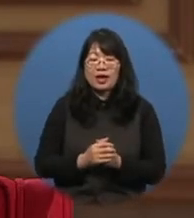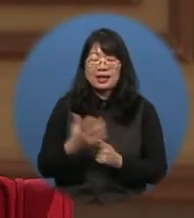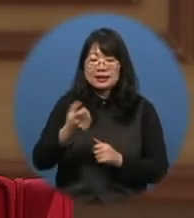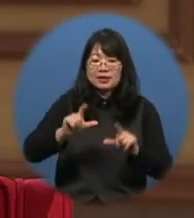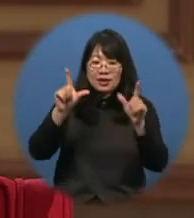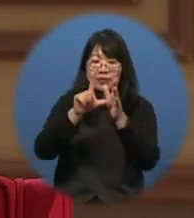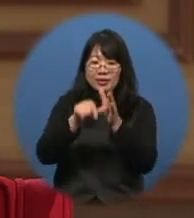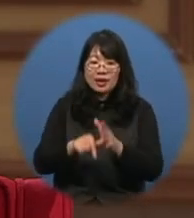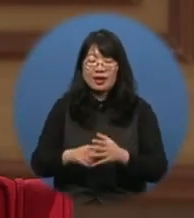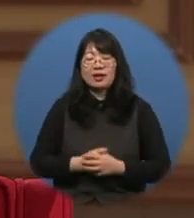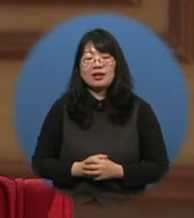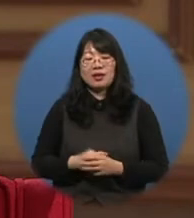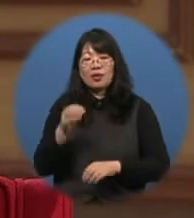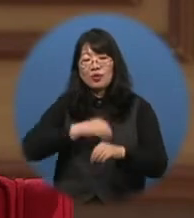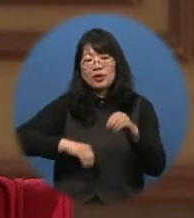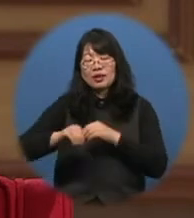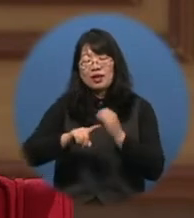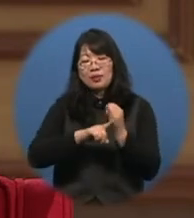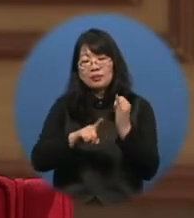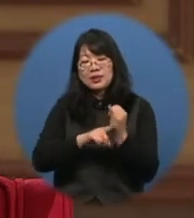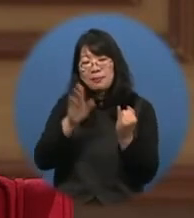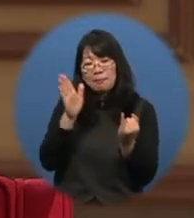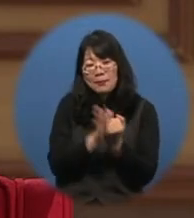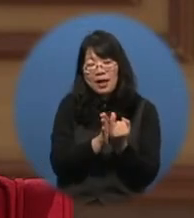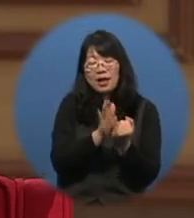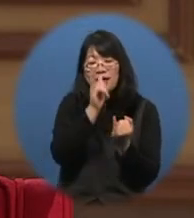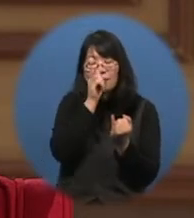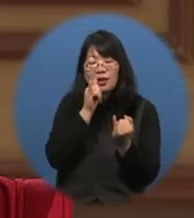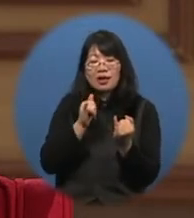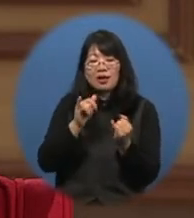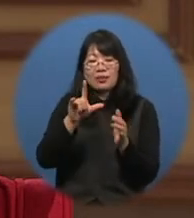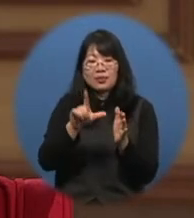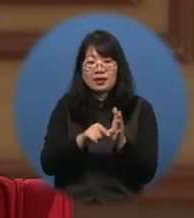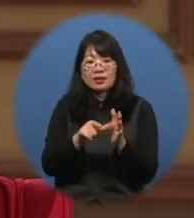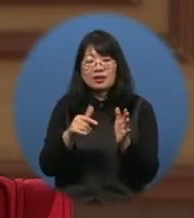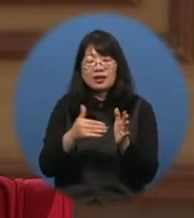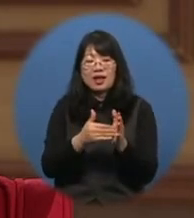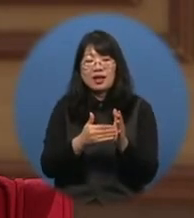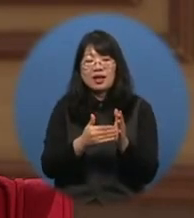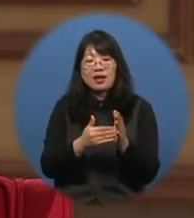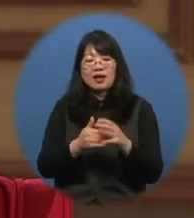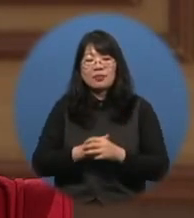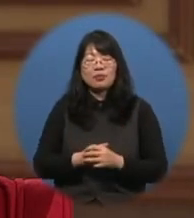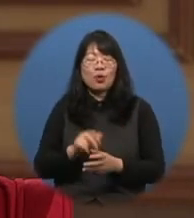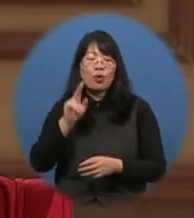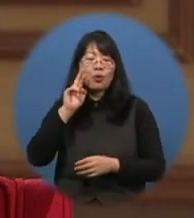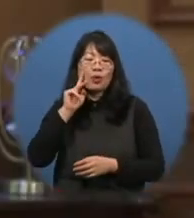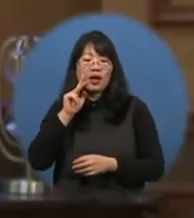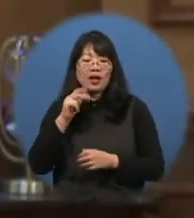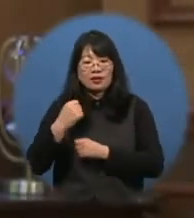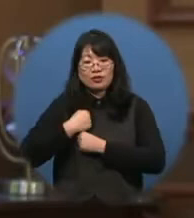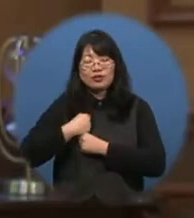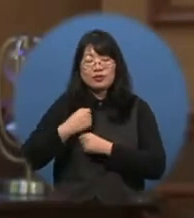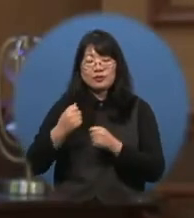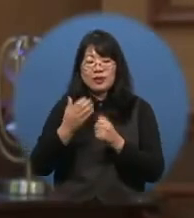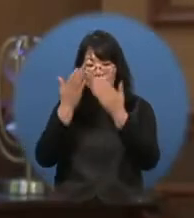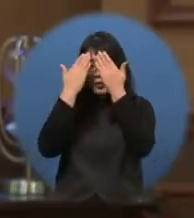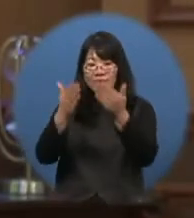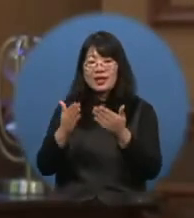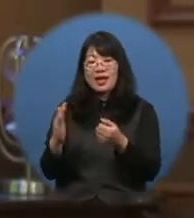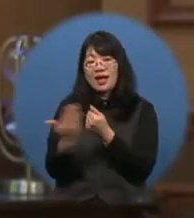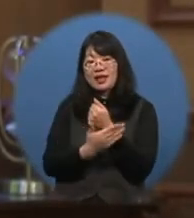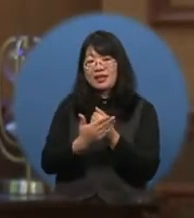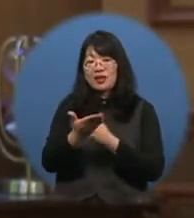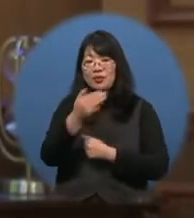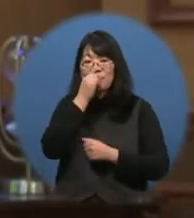1970년대에는 오히려 불임 시술을 하거나 할 때는 예비군 면제 혜택도 네, 있었고,